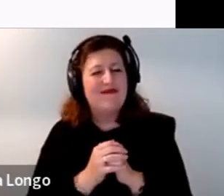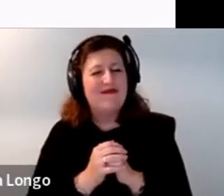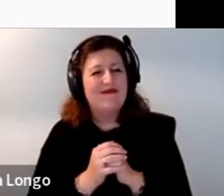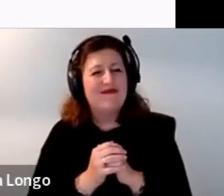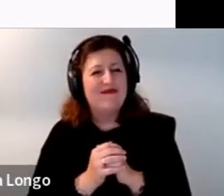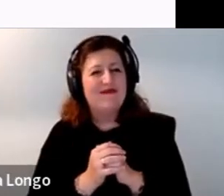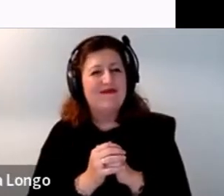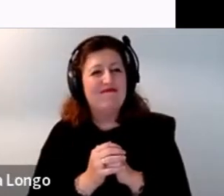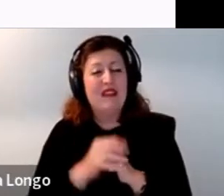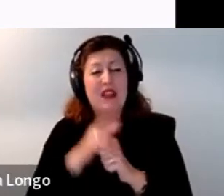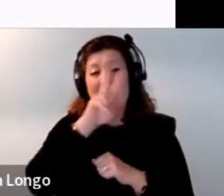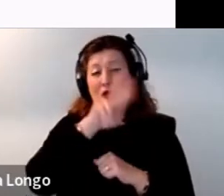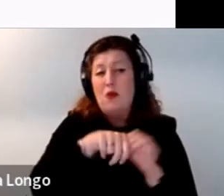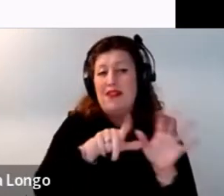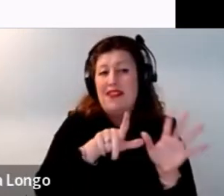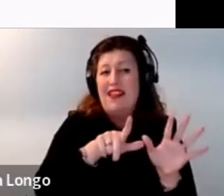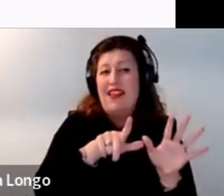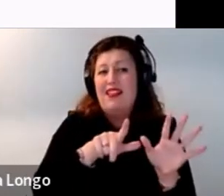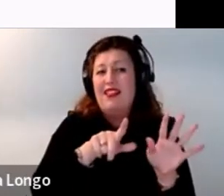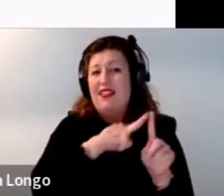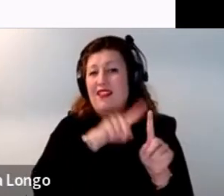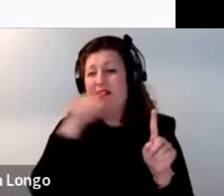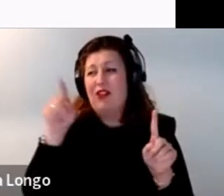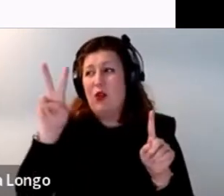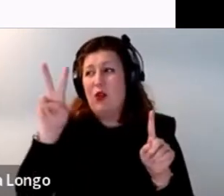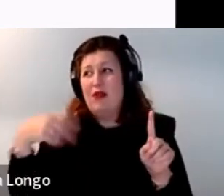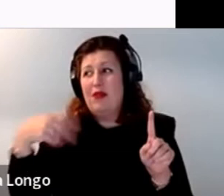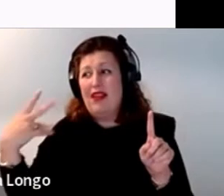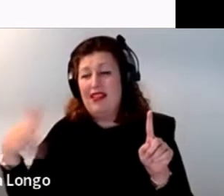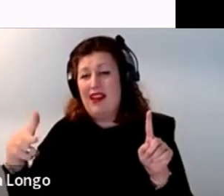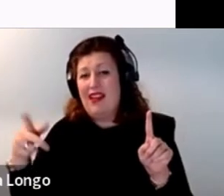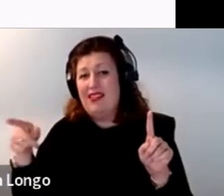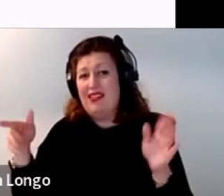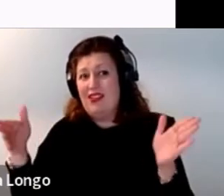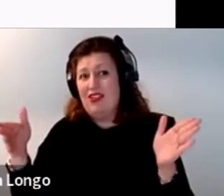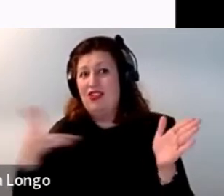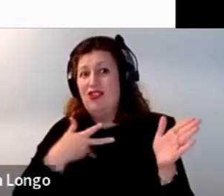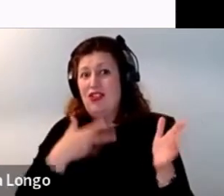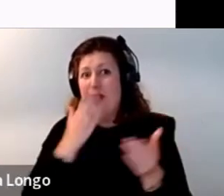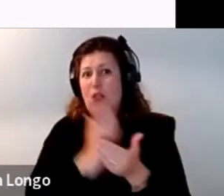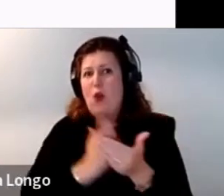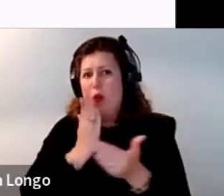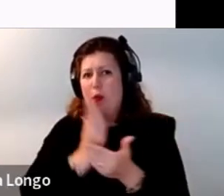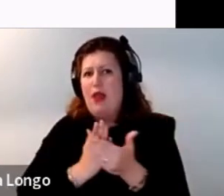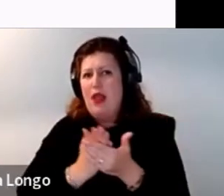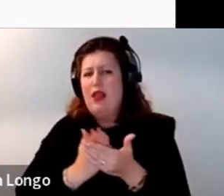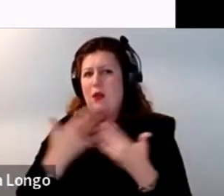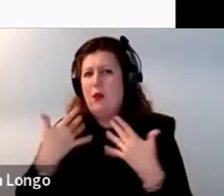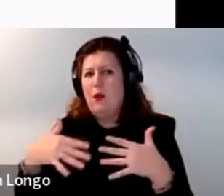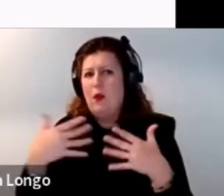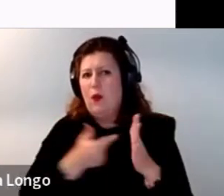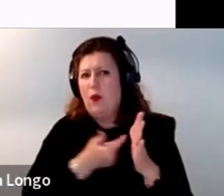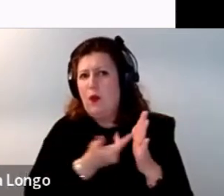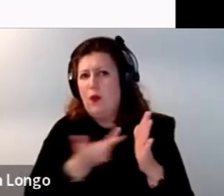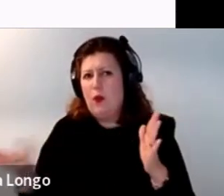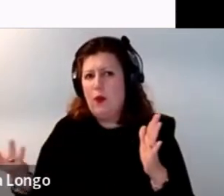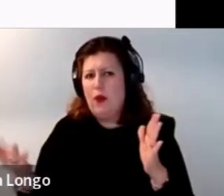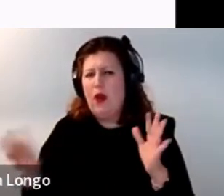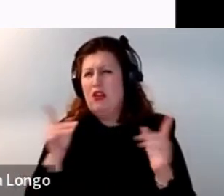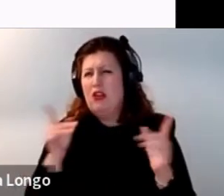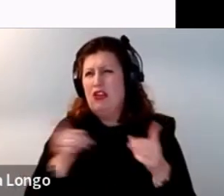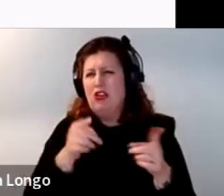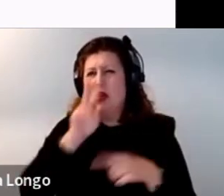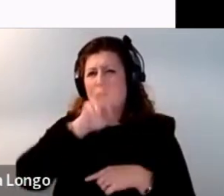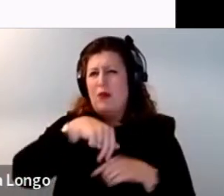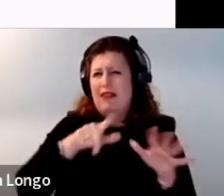il 2007 e il 2013 escono alcuni importanti documenti, tra 2007 e